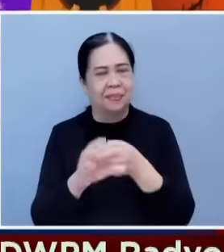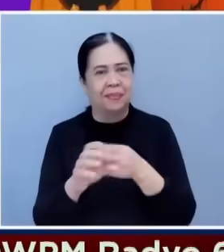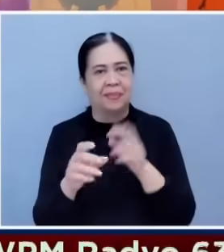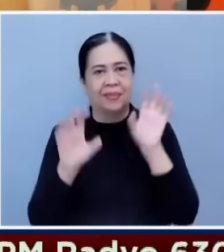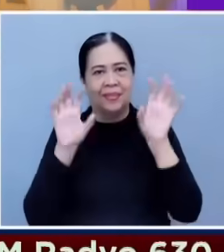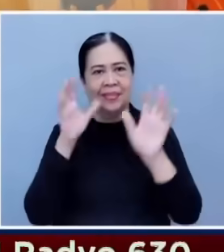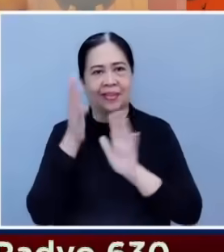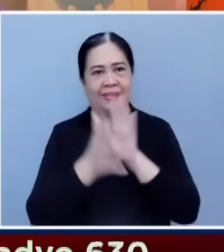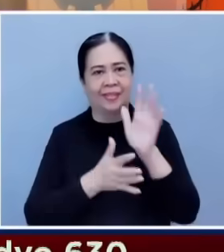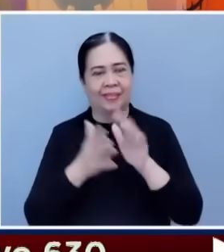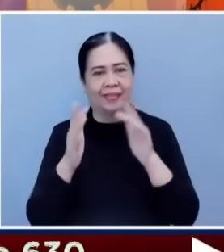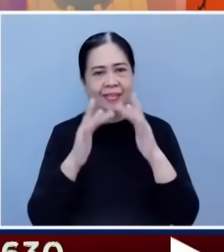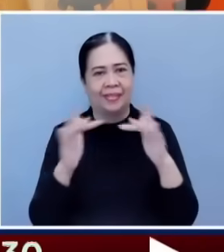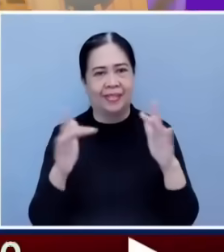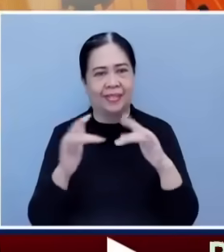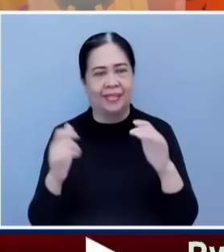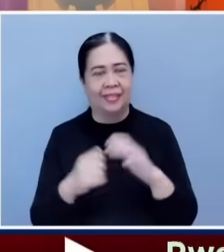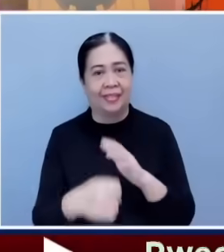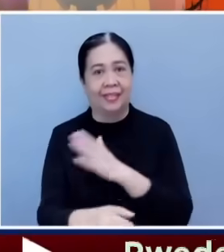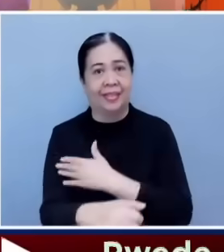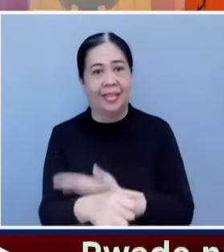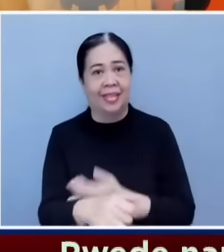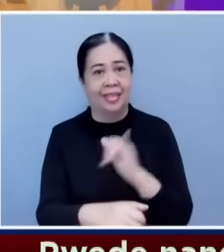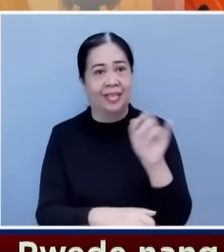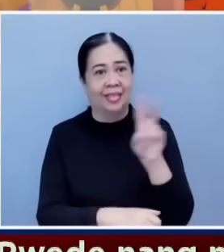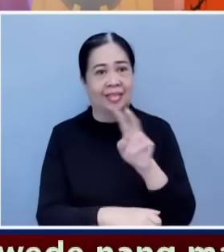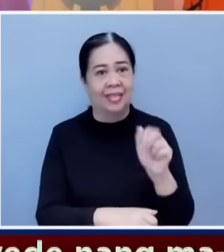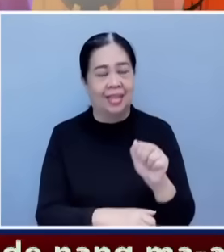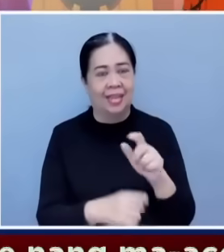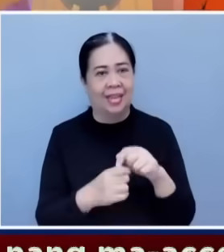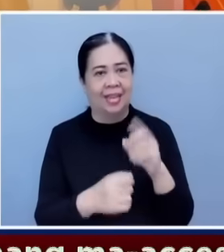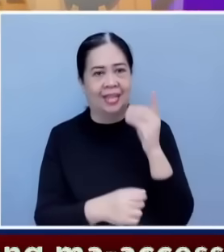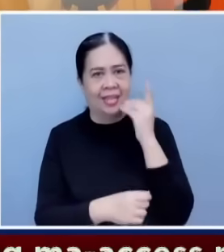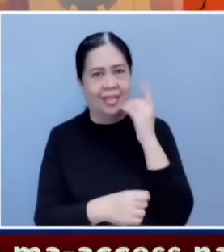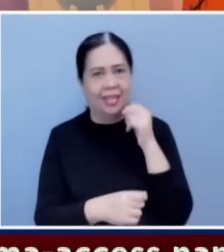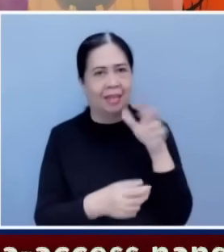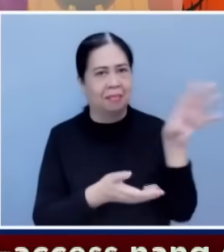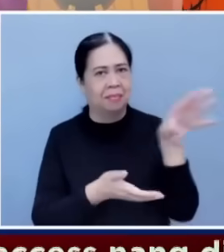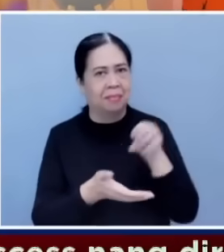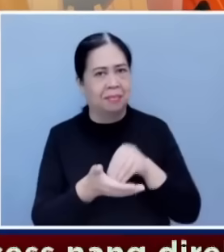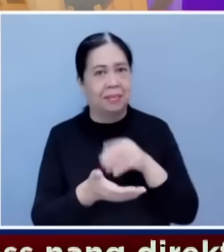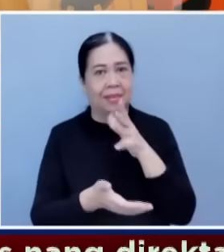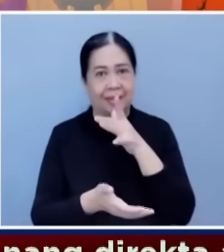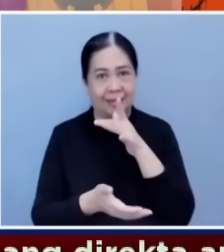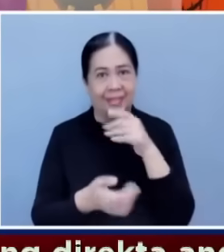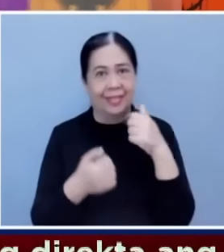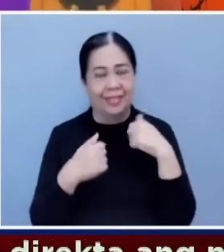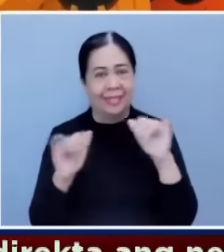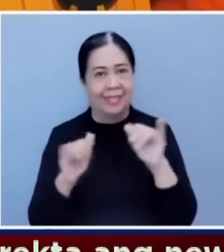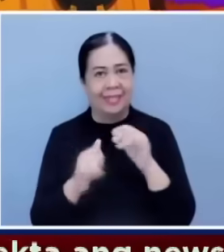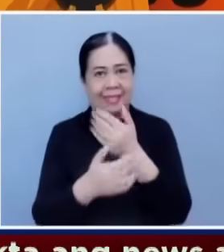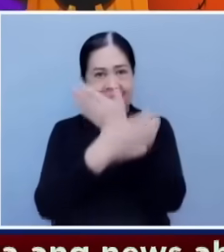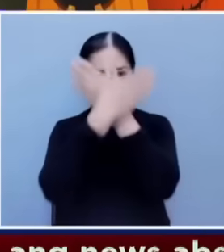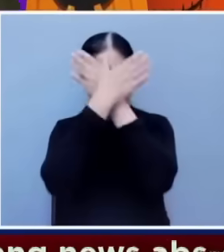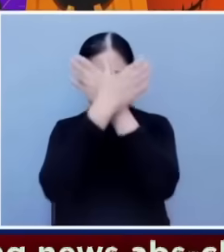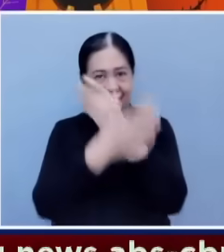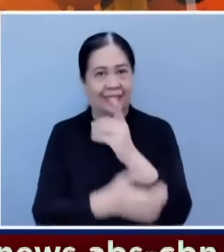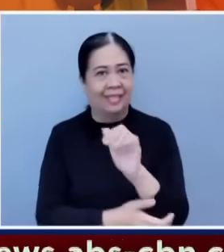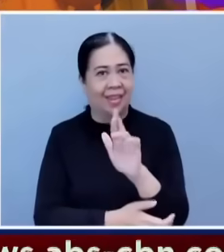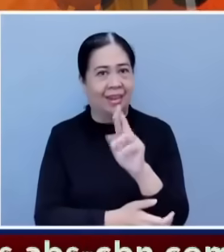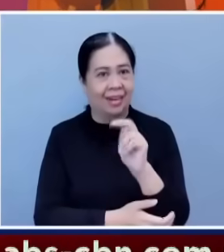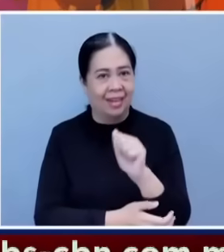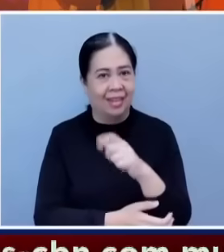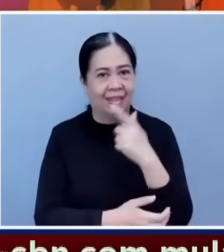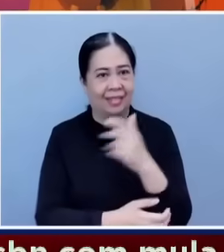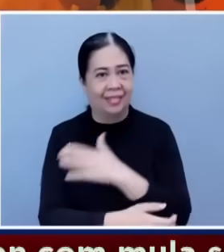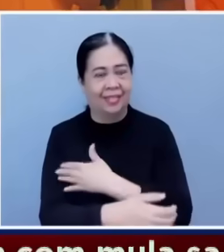festivities. Ang anak ni Isa Calzado na si Dea, sunod sa yapak ng ina at nag-aladar na. Ang anak naman ni